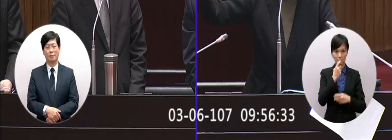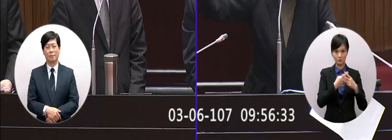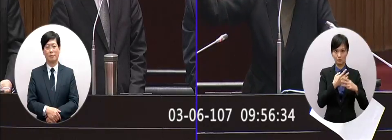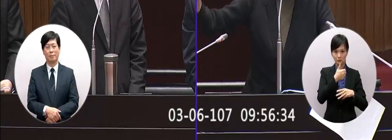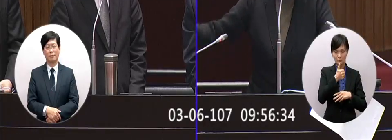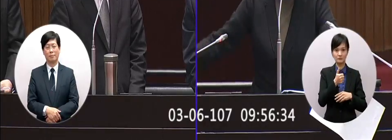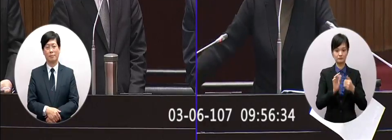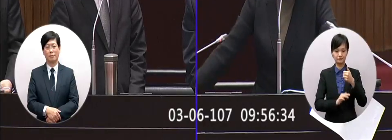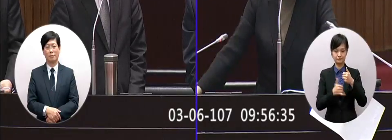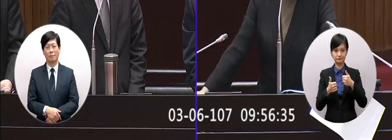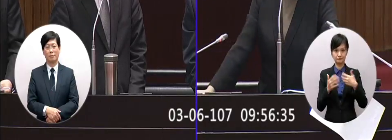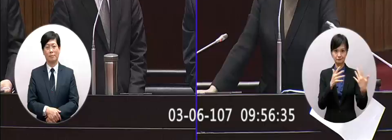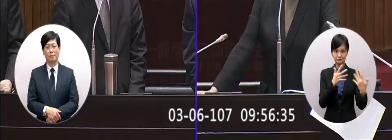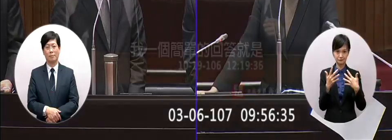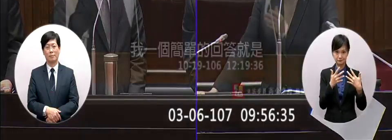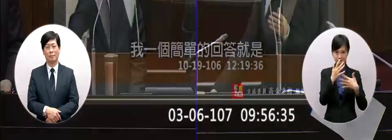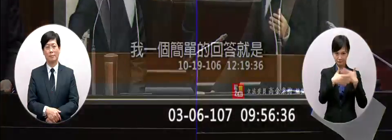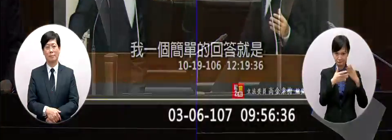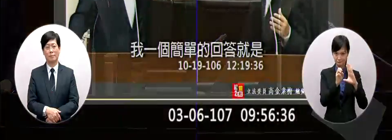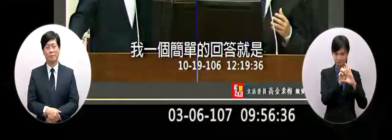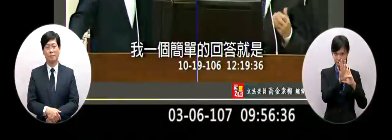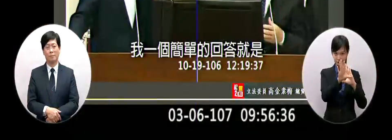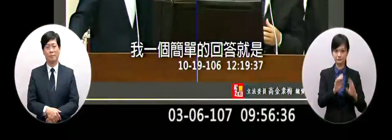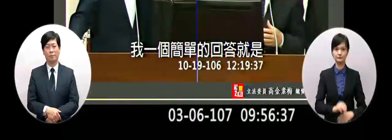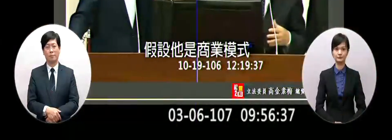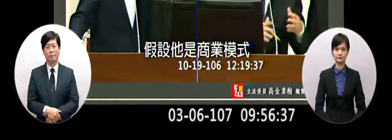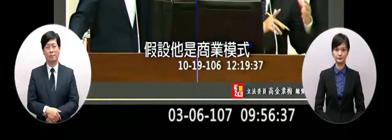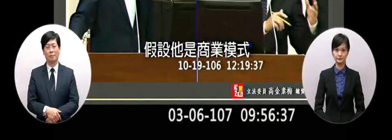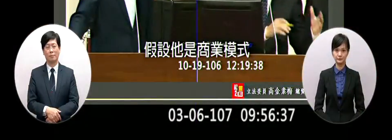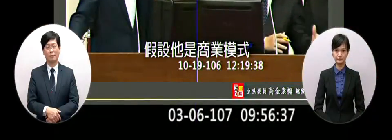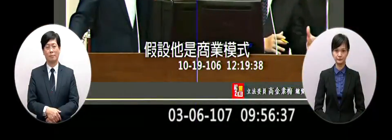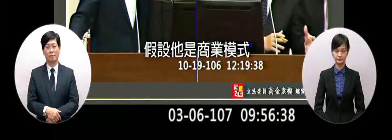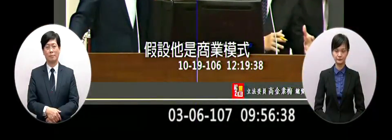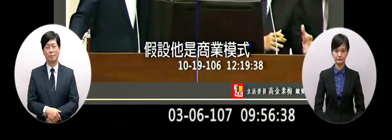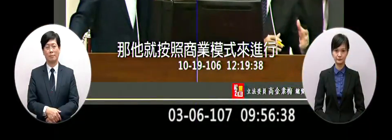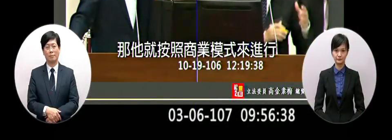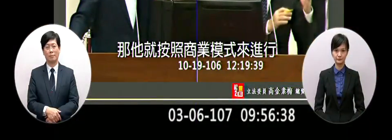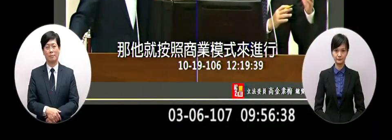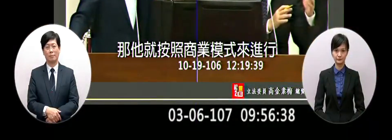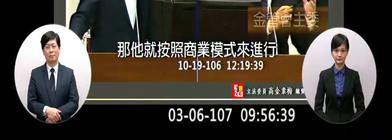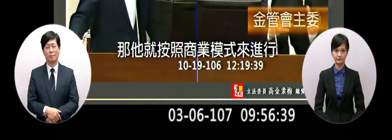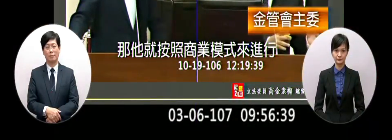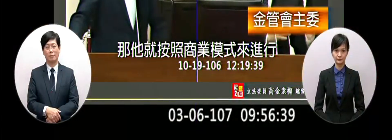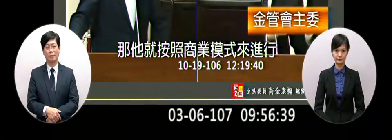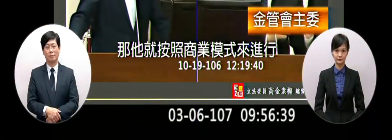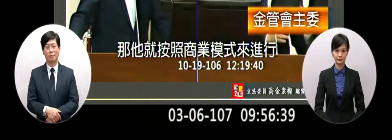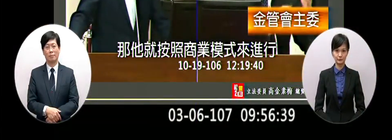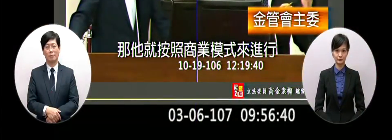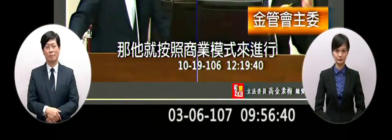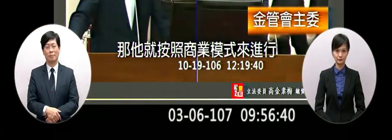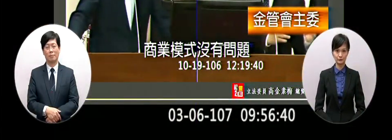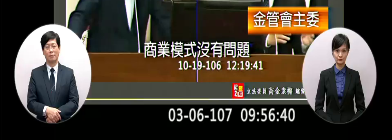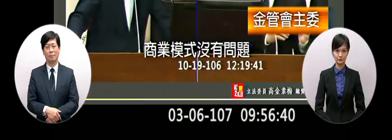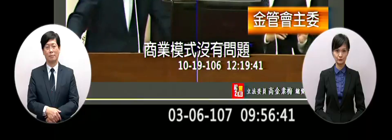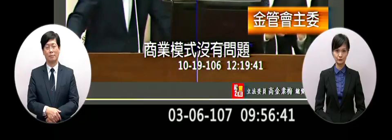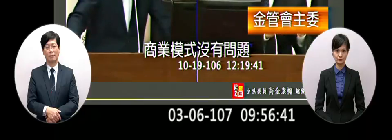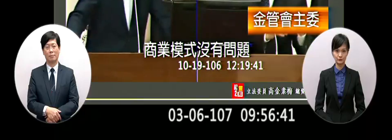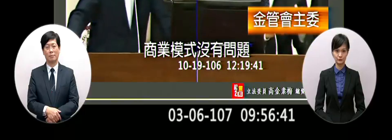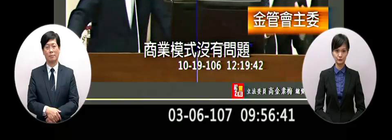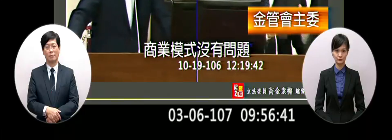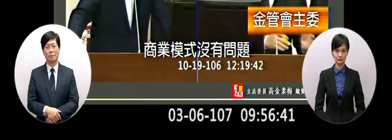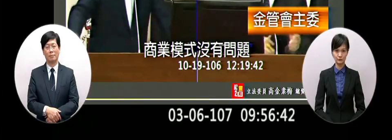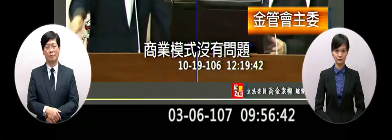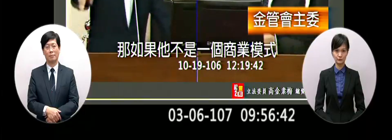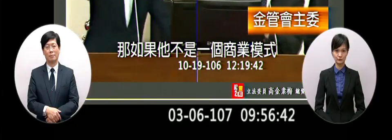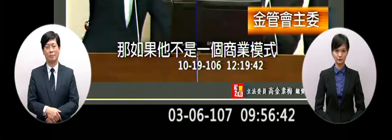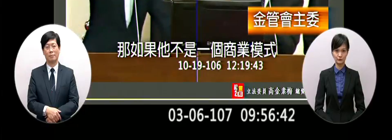费鸿泰委员的对话。 我一个简单的回答就是说，假设他是商业模式，那他就要按商业的模式进行五。 商业模式没